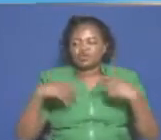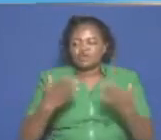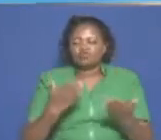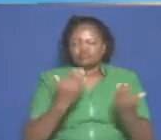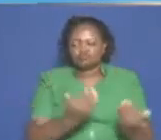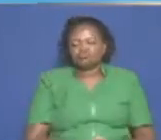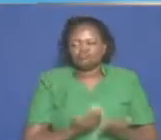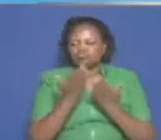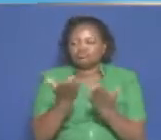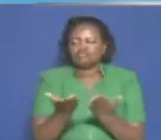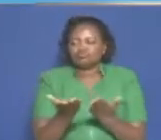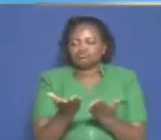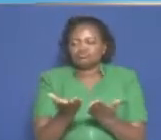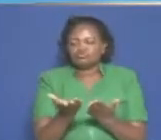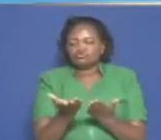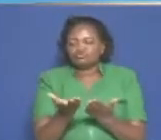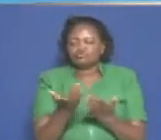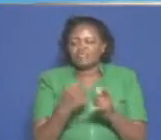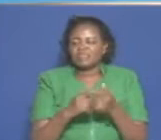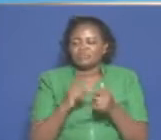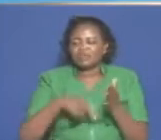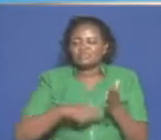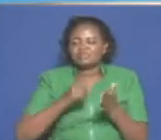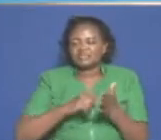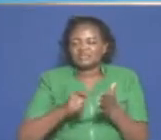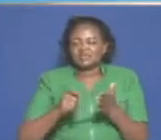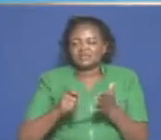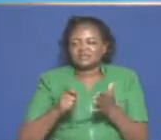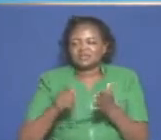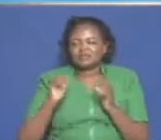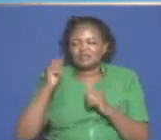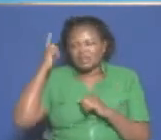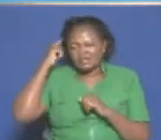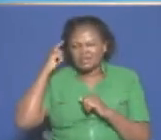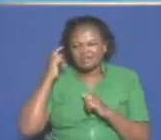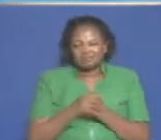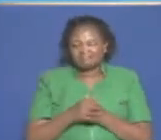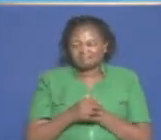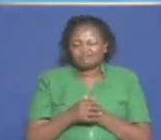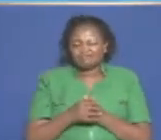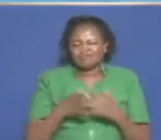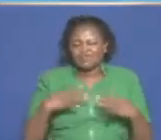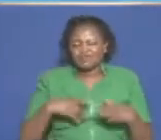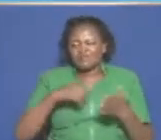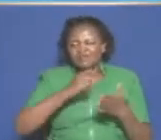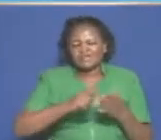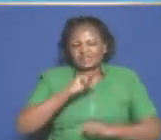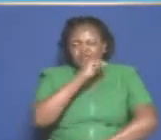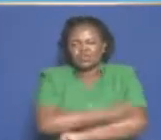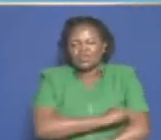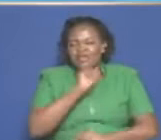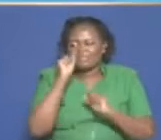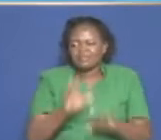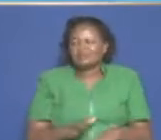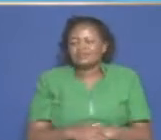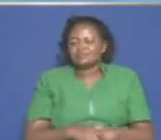umewasilishwa na vile ambavyo imeandikwa, utadhani ni kwamba haijaandikwa na mtu ambaye amesoma ngeli vile ambavyo